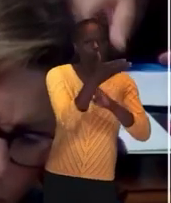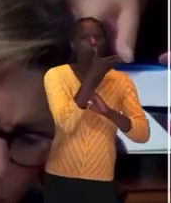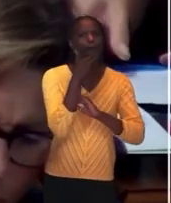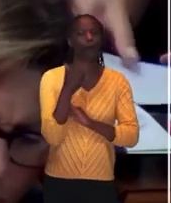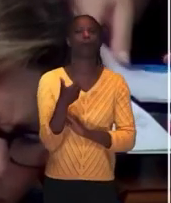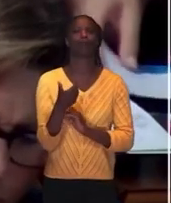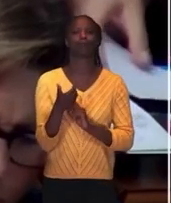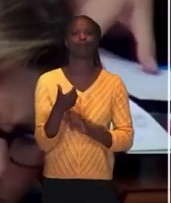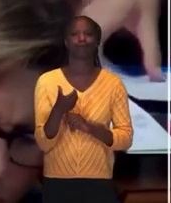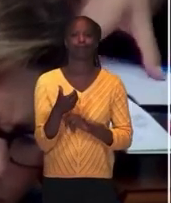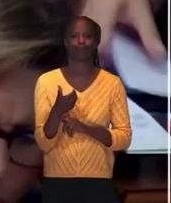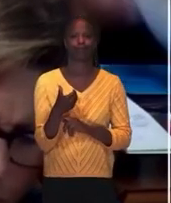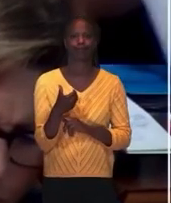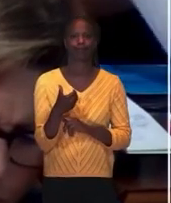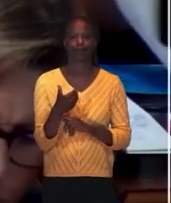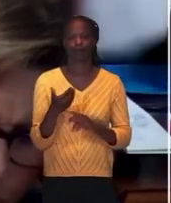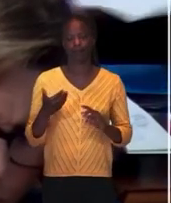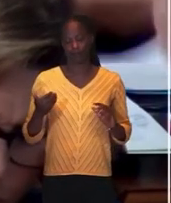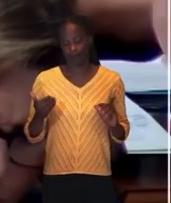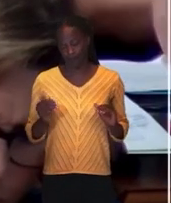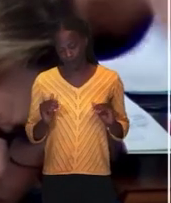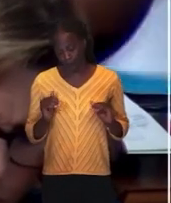Néanmoins, nous pourrions